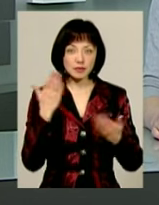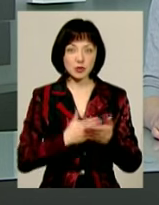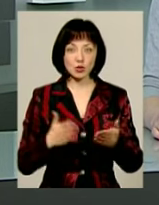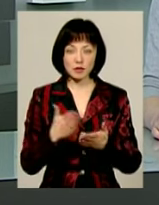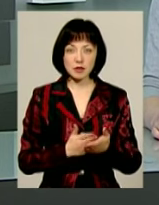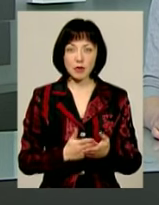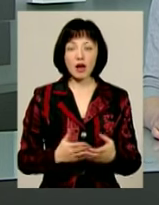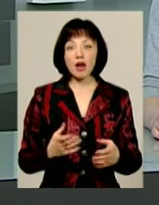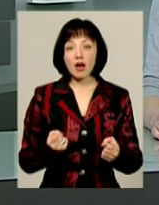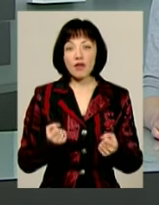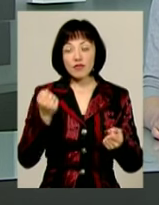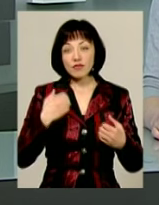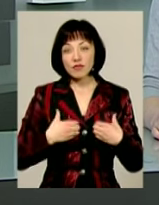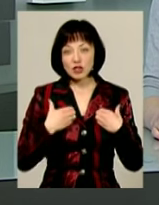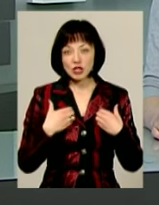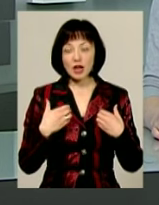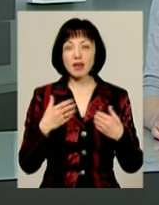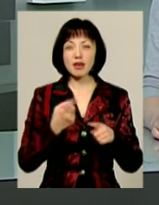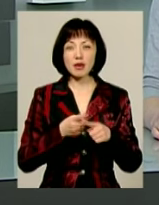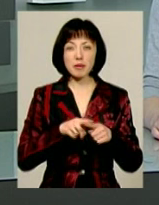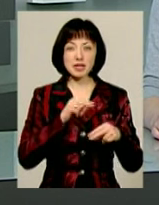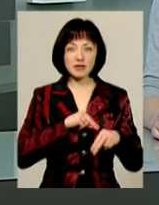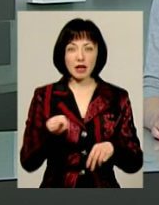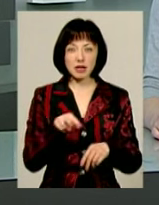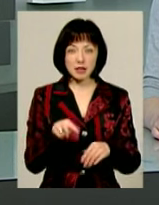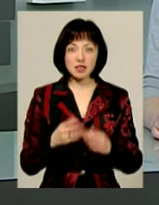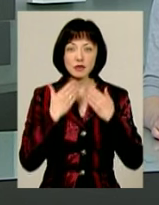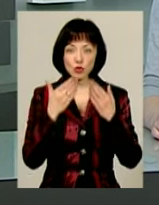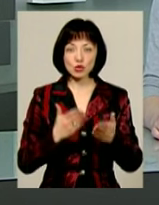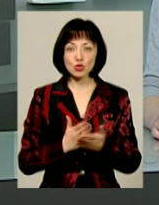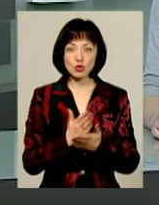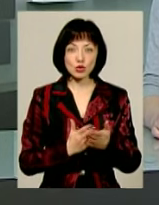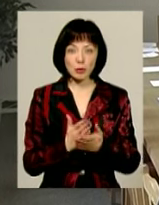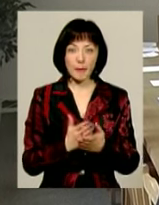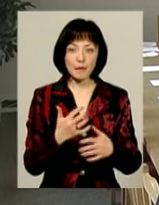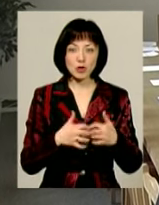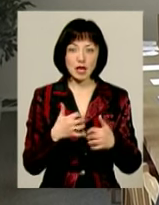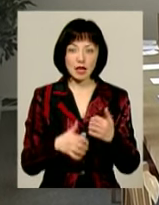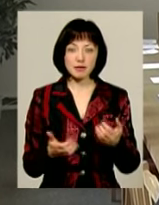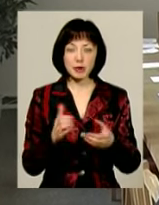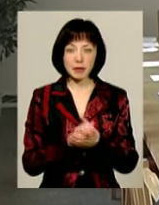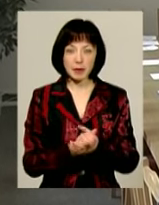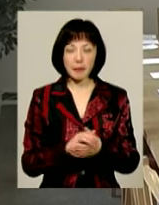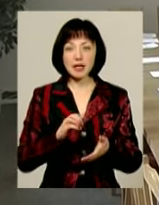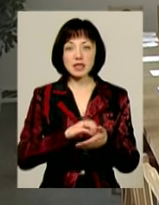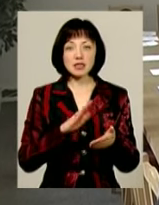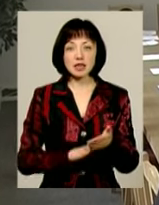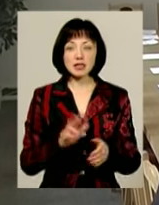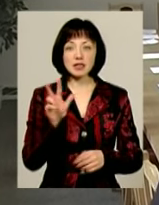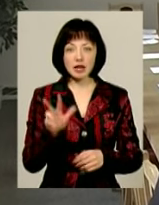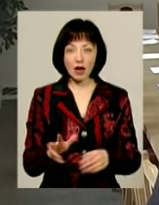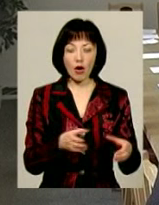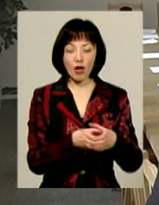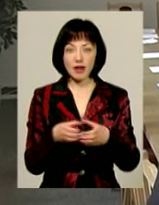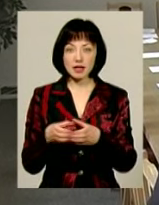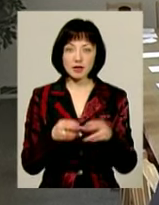відчаї працівники ліцеїв звернулися до служби посередництва і примирення. Зареєстровано 3 колективних трудових